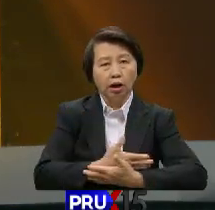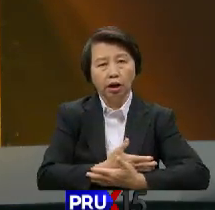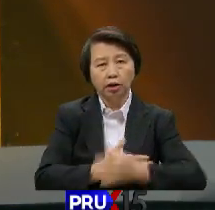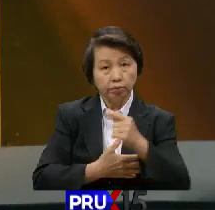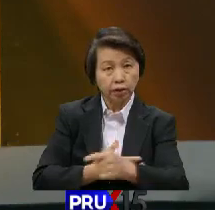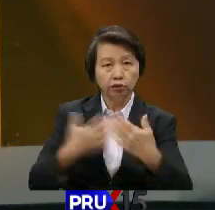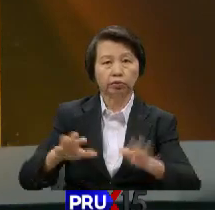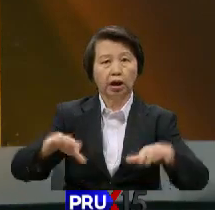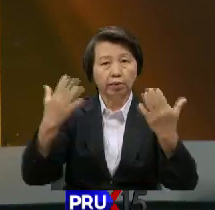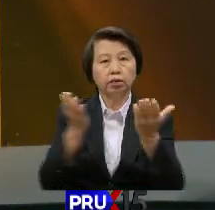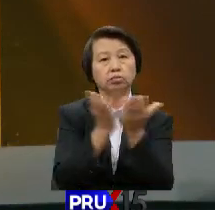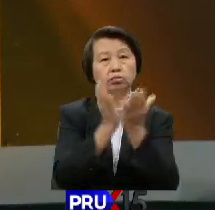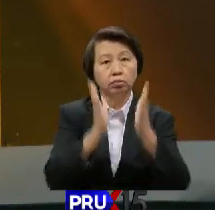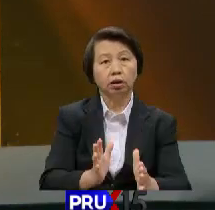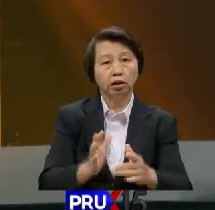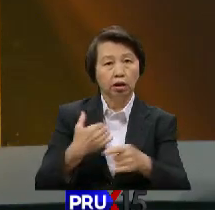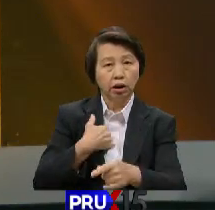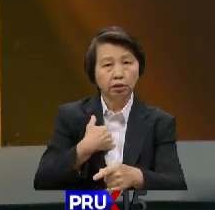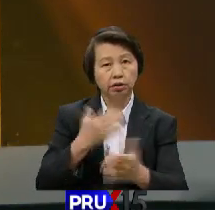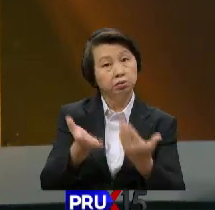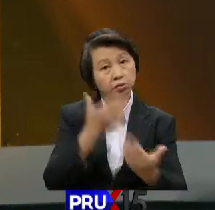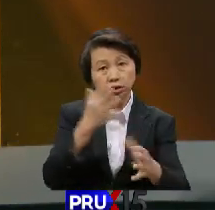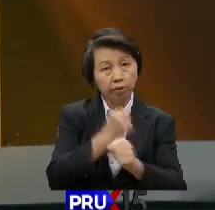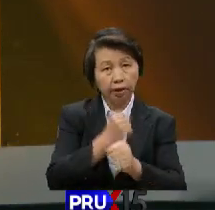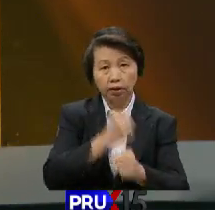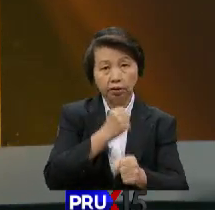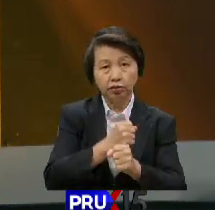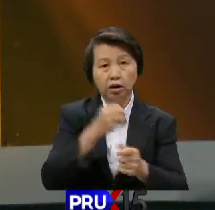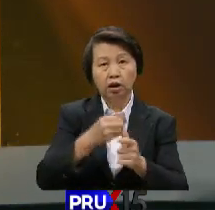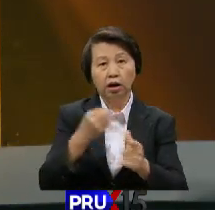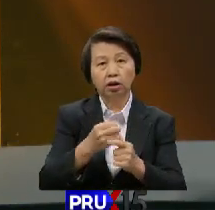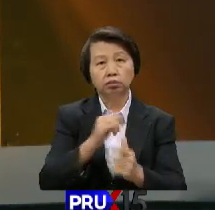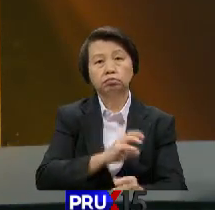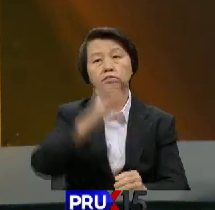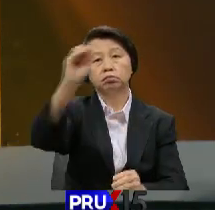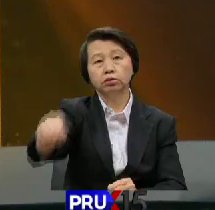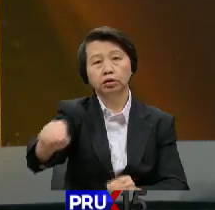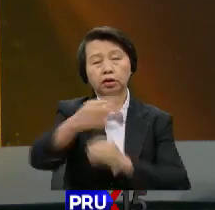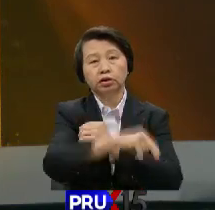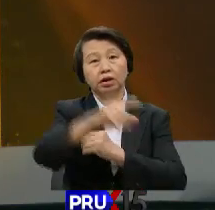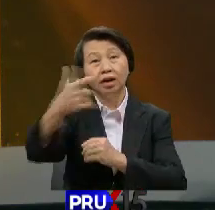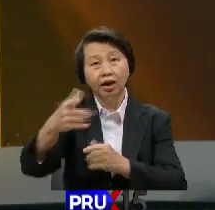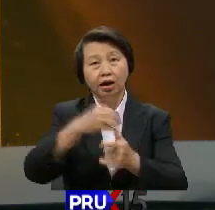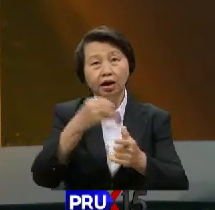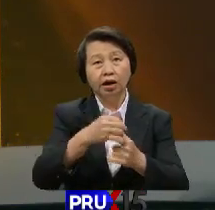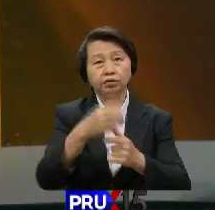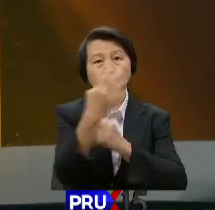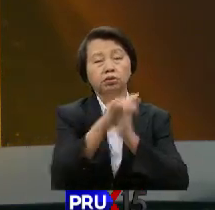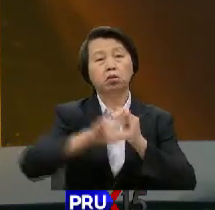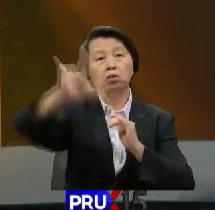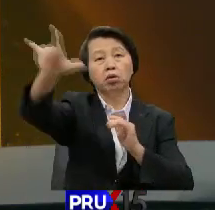Mecca serta selesai belajar Adakah mudah mendapat pekerjaan ataupun terpaksa berhijjah ke negeri ataupun ke negara lain